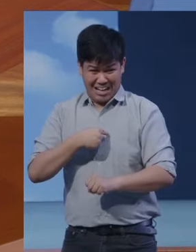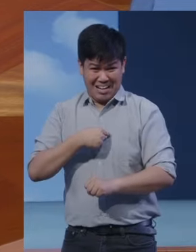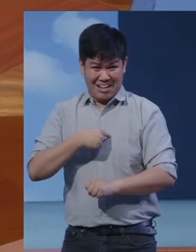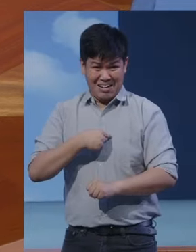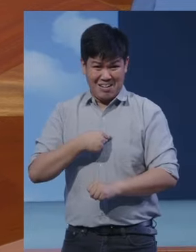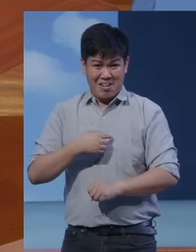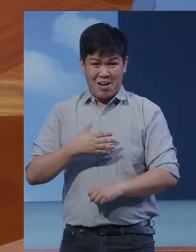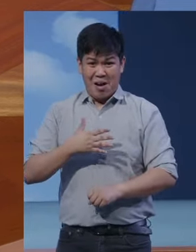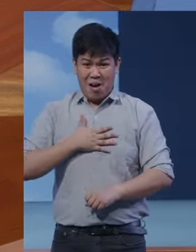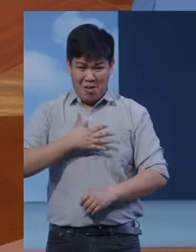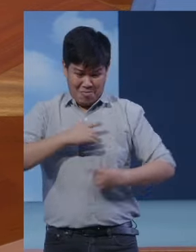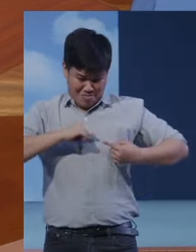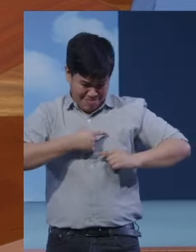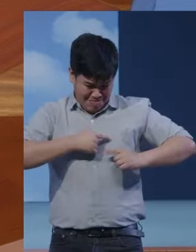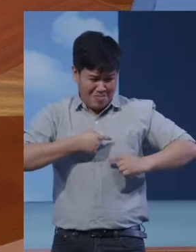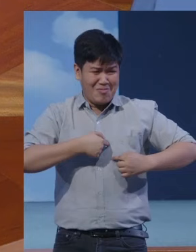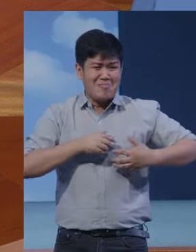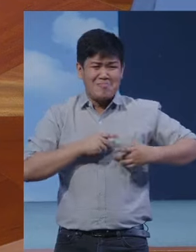babae